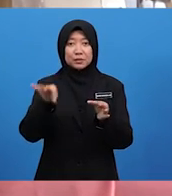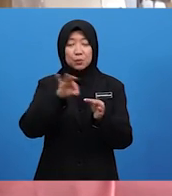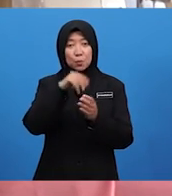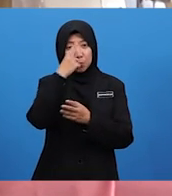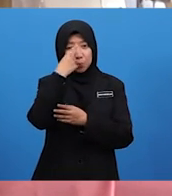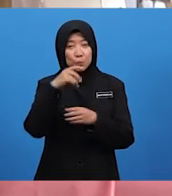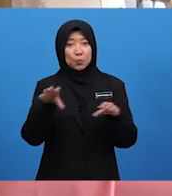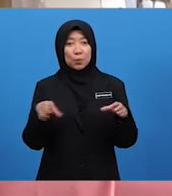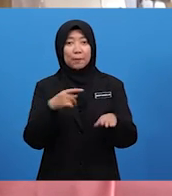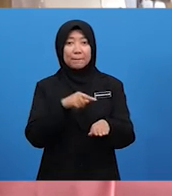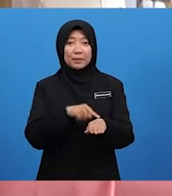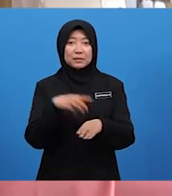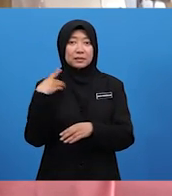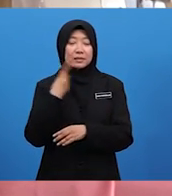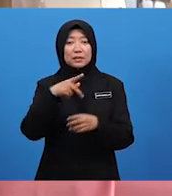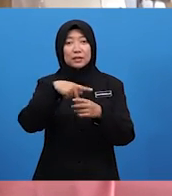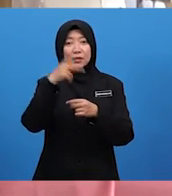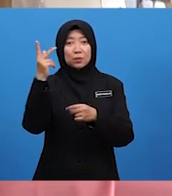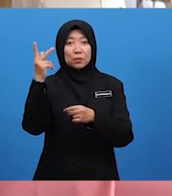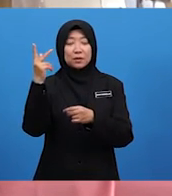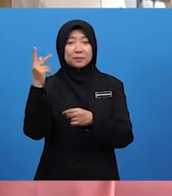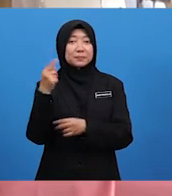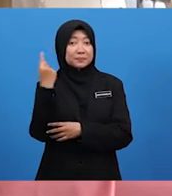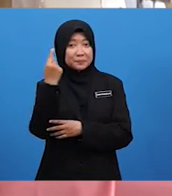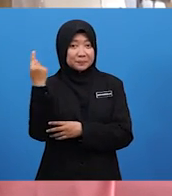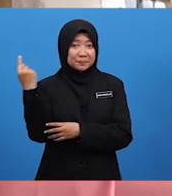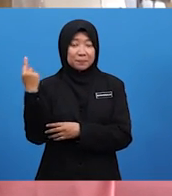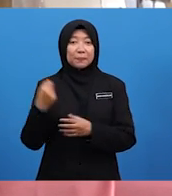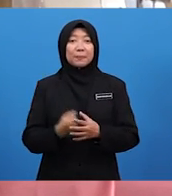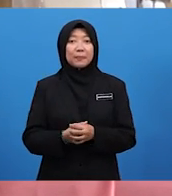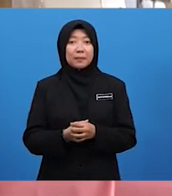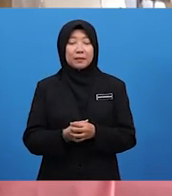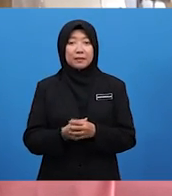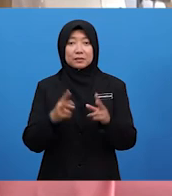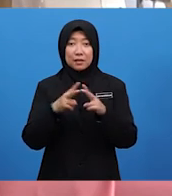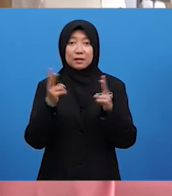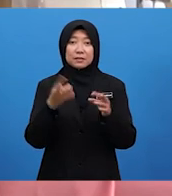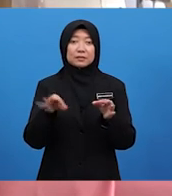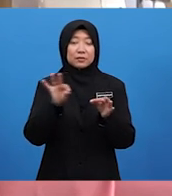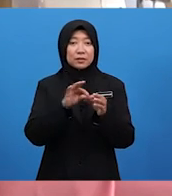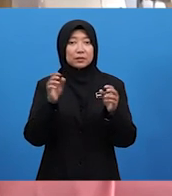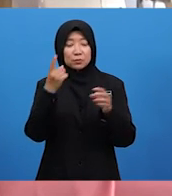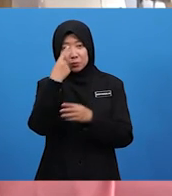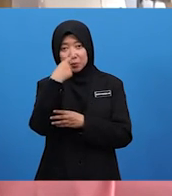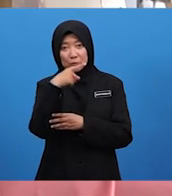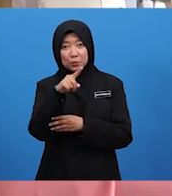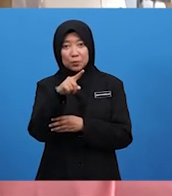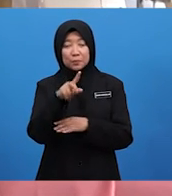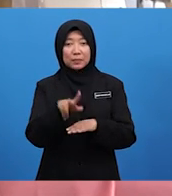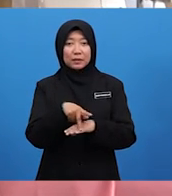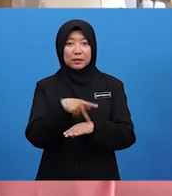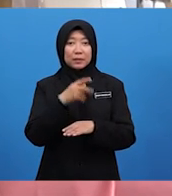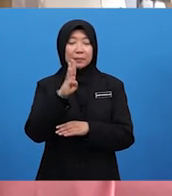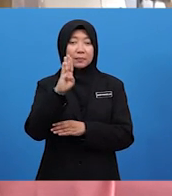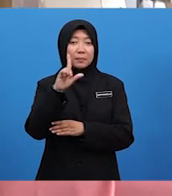untuk digayakan semasa kita keluar bersiar-siar. Ianya amat sesuai digayakan dengan